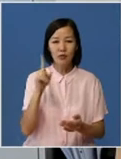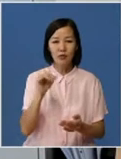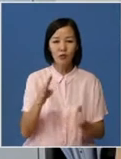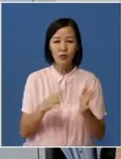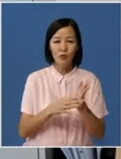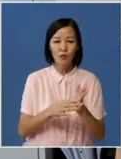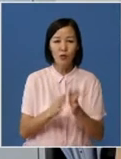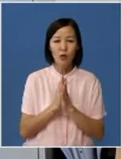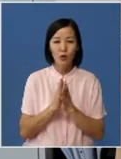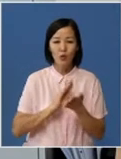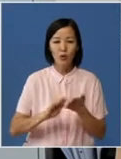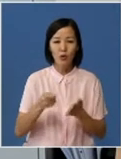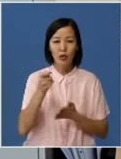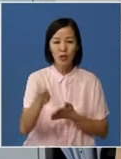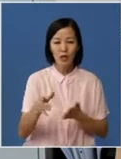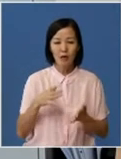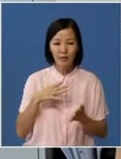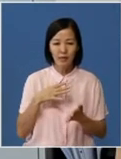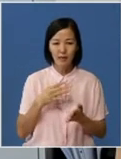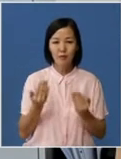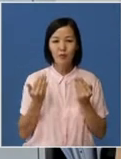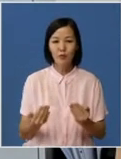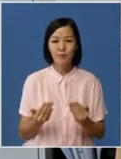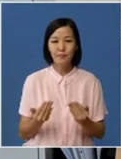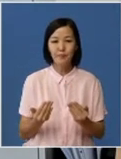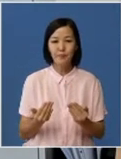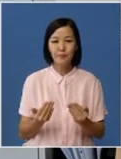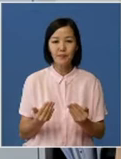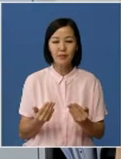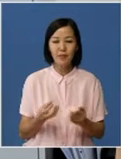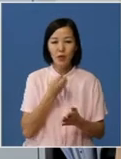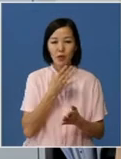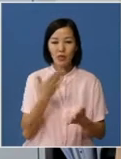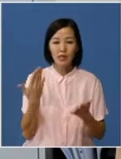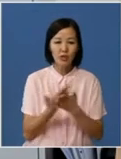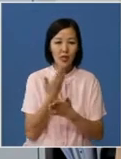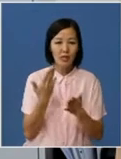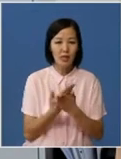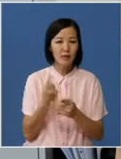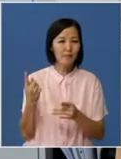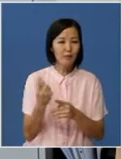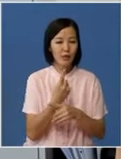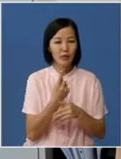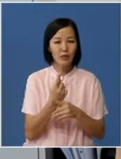қабылданды. Соның ішінде бүгін қуанышты жағдай атап өтетін ол бүгін бірінші